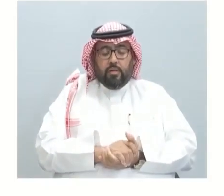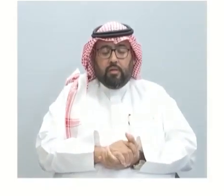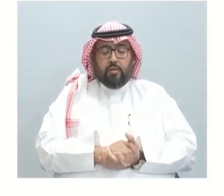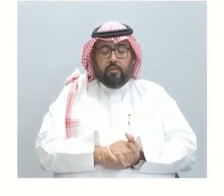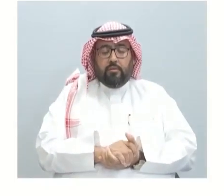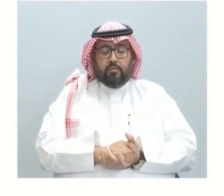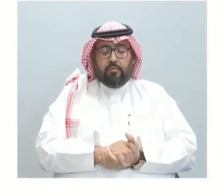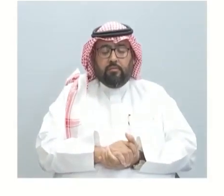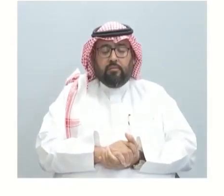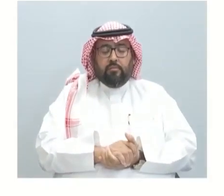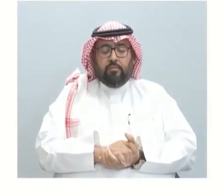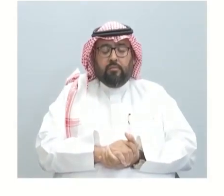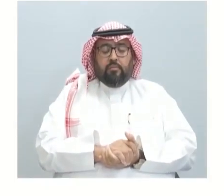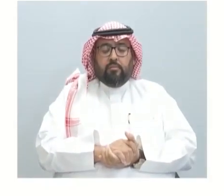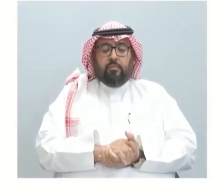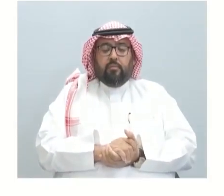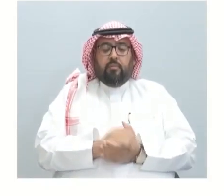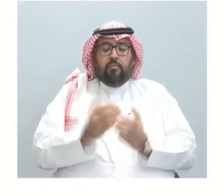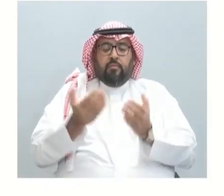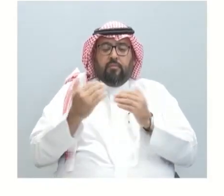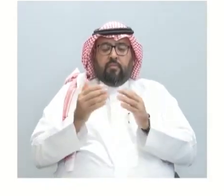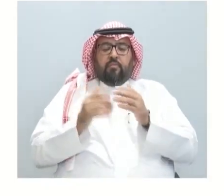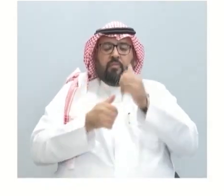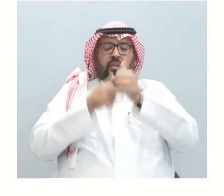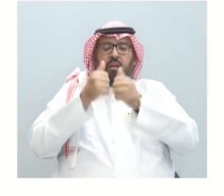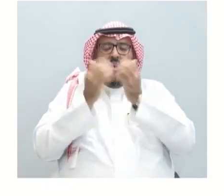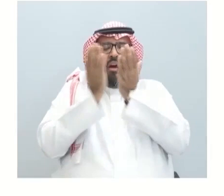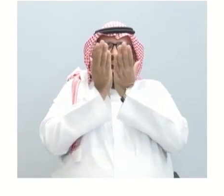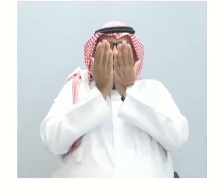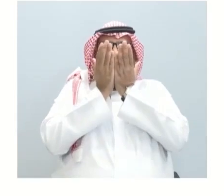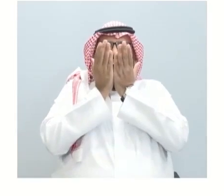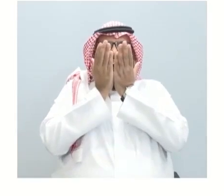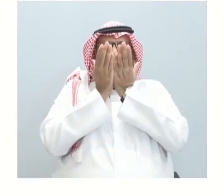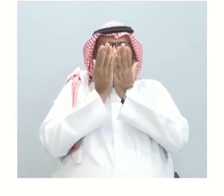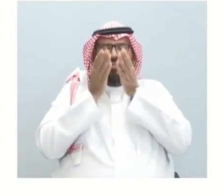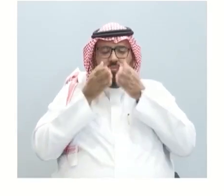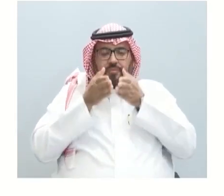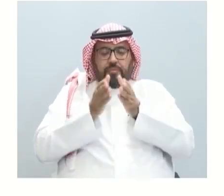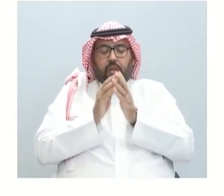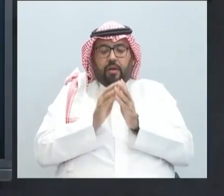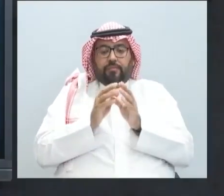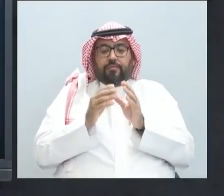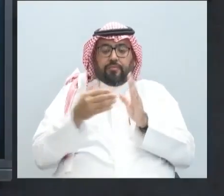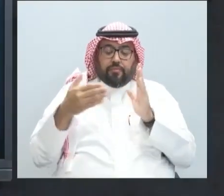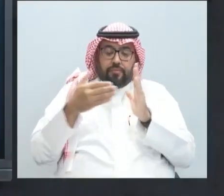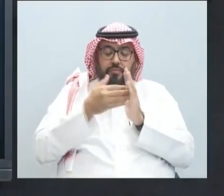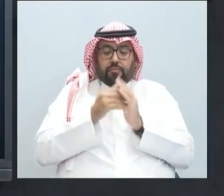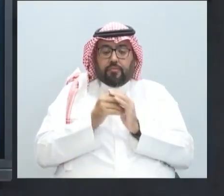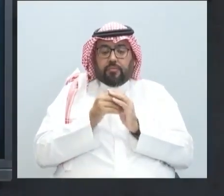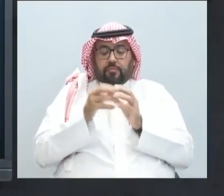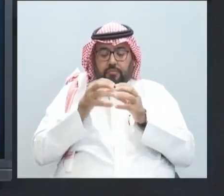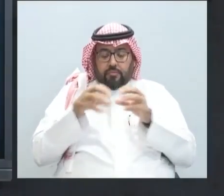الخليه اذا قبل ان ننتقل للمناقشه خلال دراستنا لهذا الدرس وفي الجزء الاول من